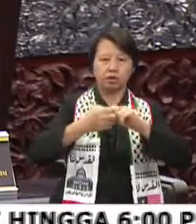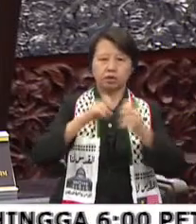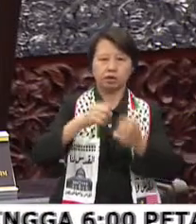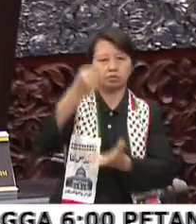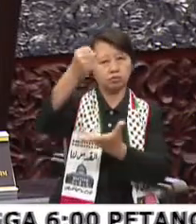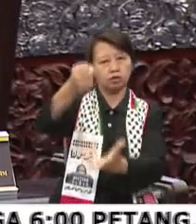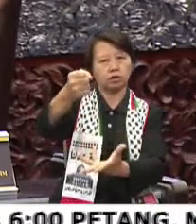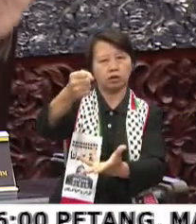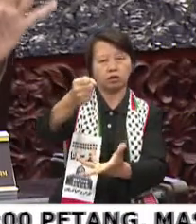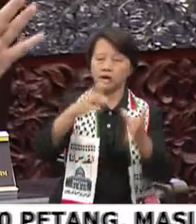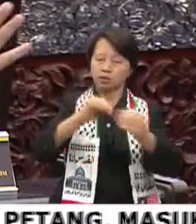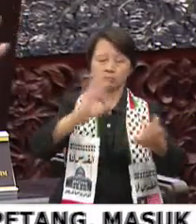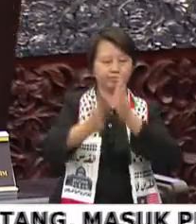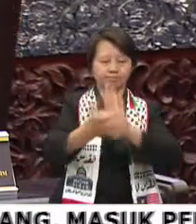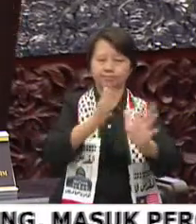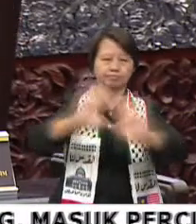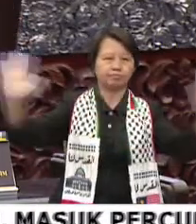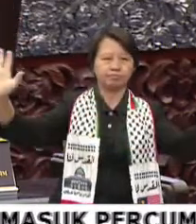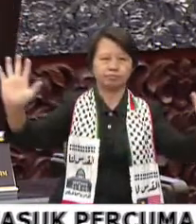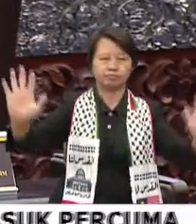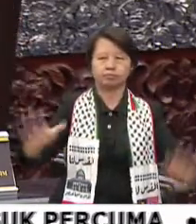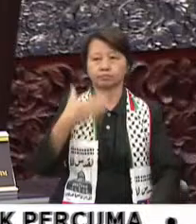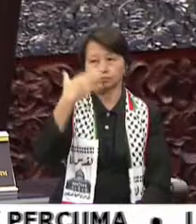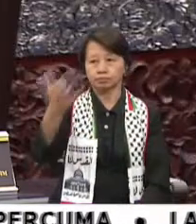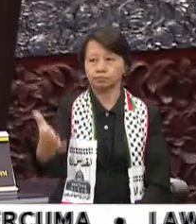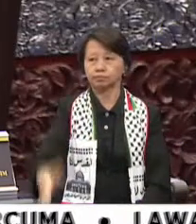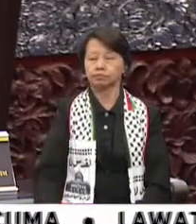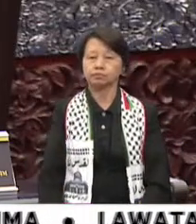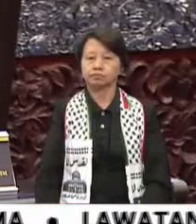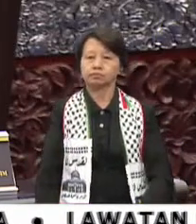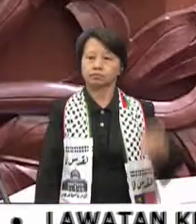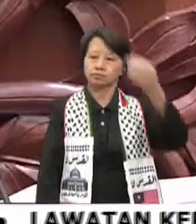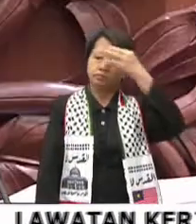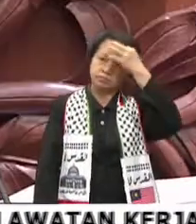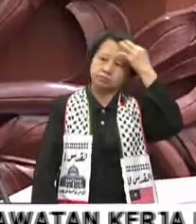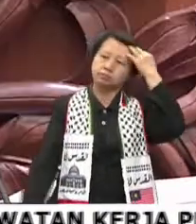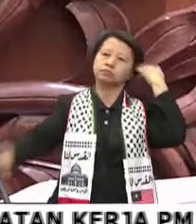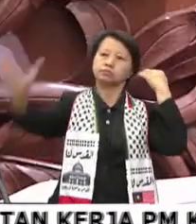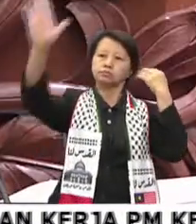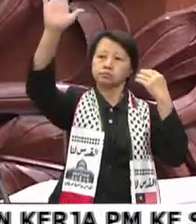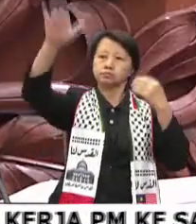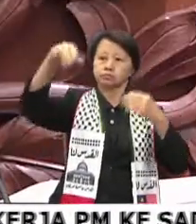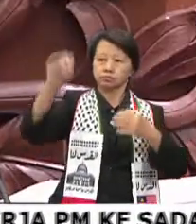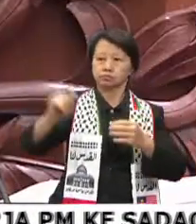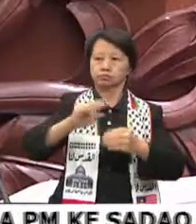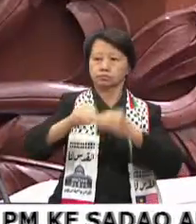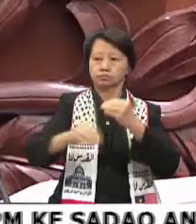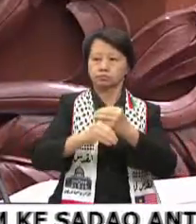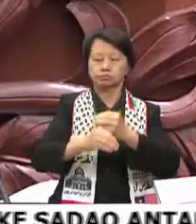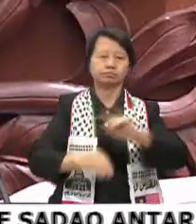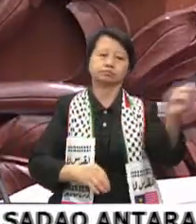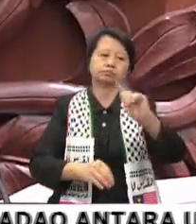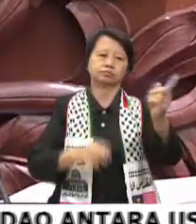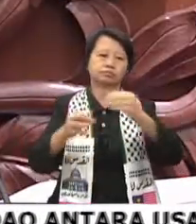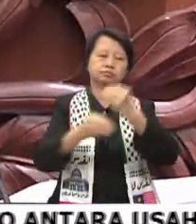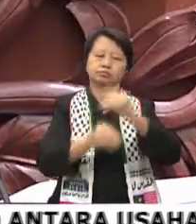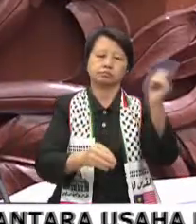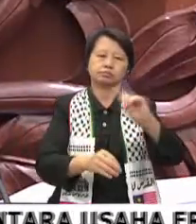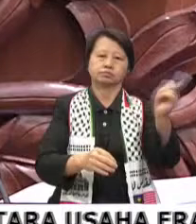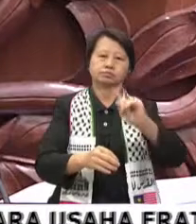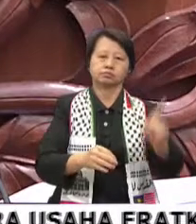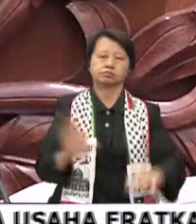peruntukan selesai semua yang berhormat Terima kasih baik terima kasih t pengerusi boleh saya tambah kepada apa Ar tak boleh